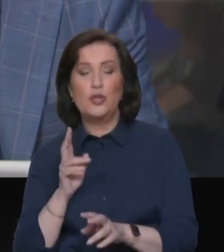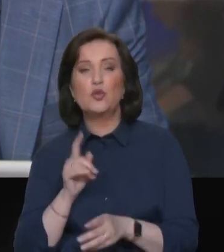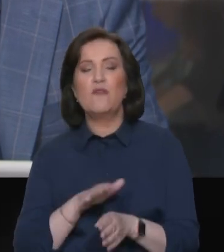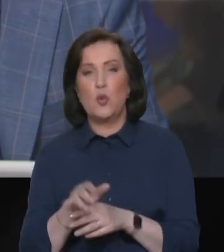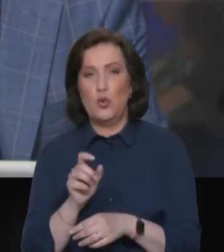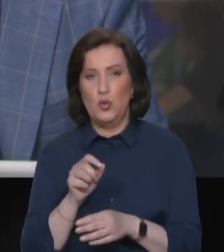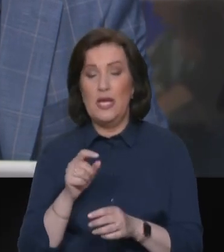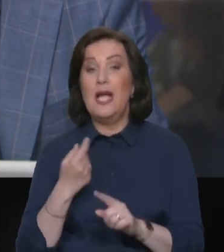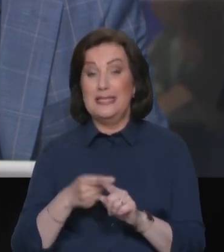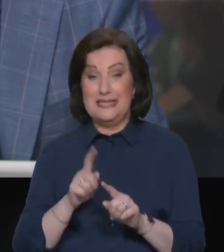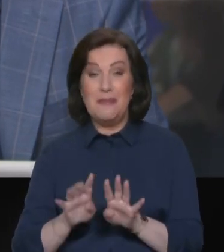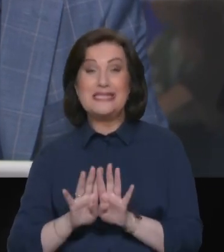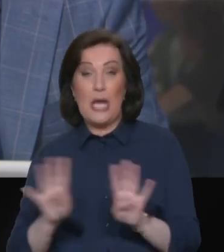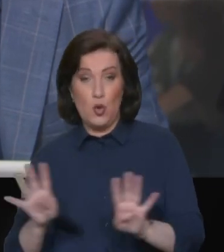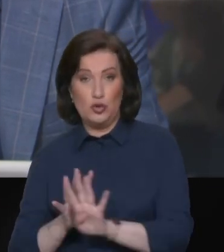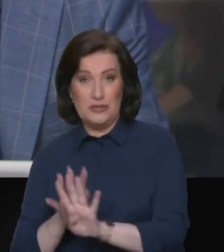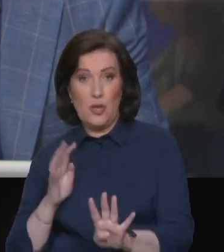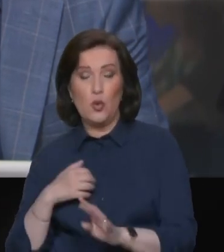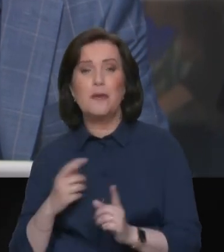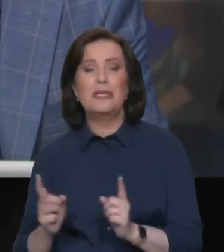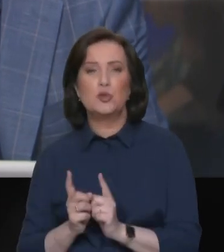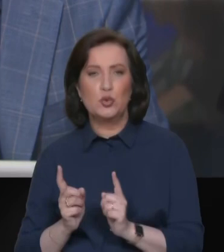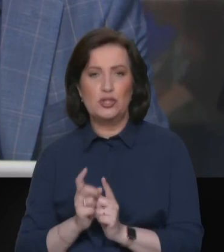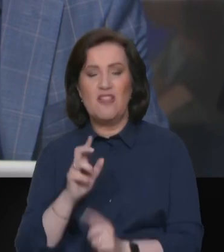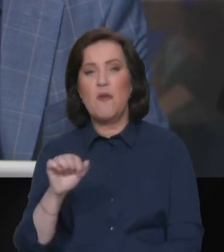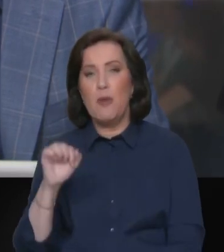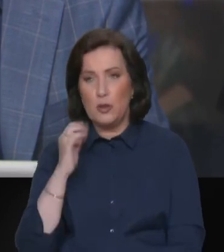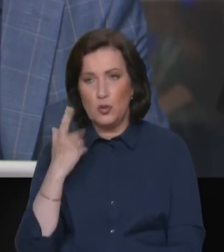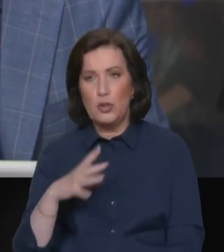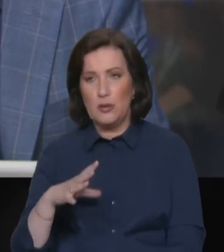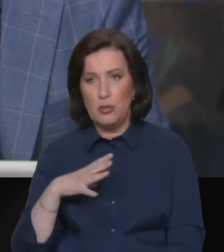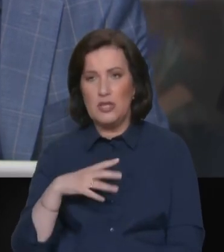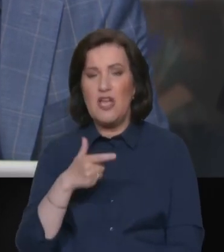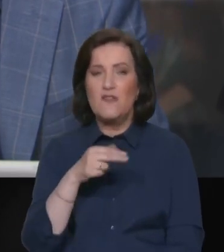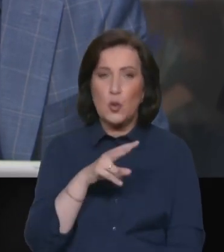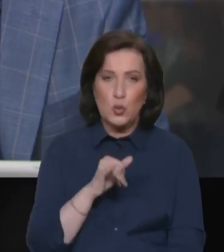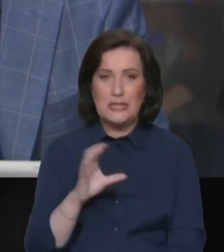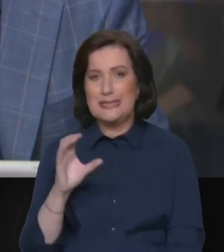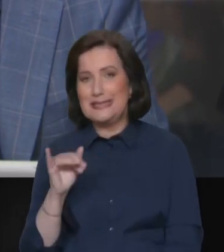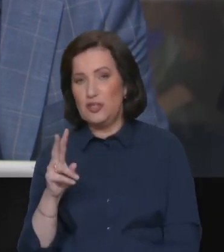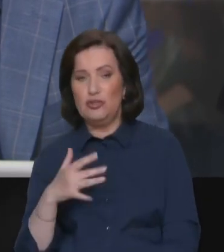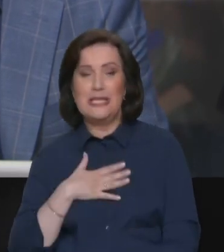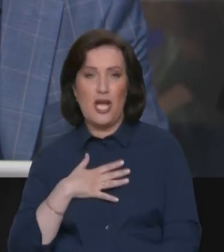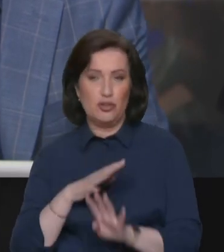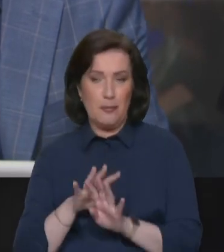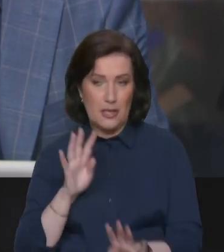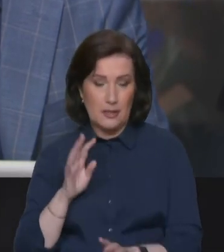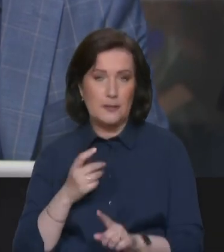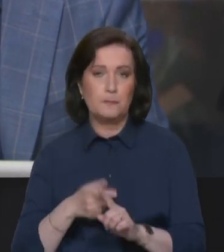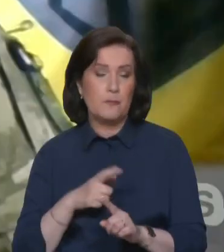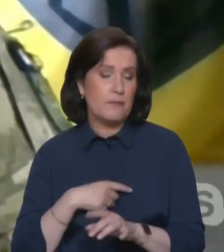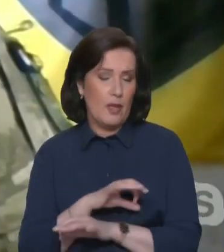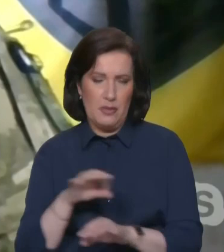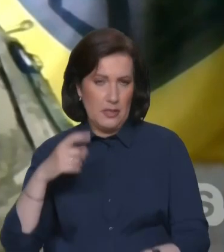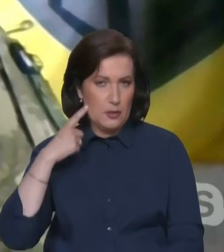З цими загороджувальними загонами ми зустрічалися в Бахмуті, коли були в грудні та січні наша бригада. Це ми